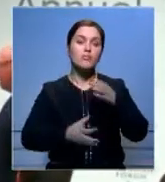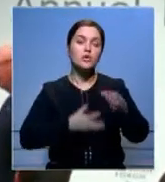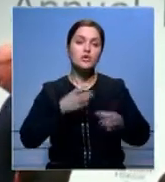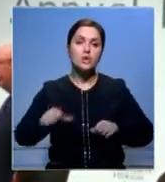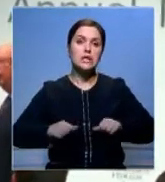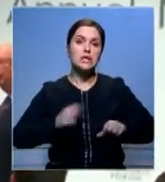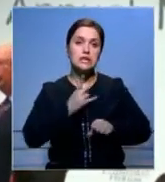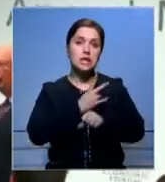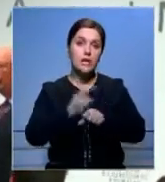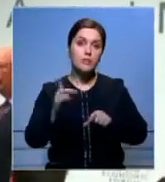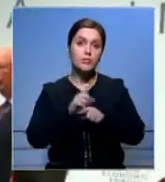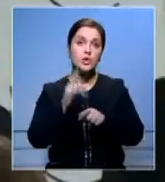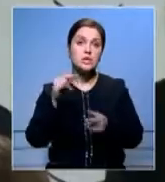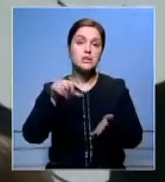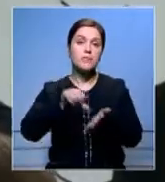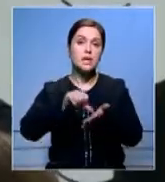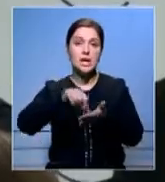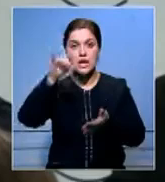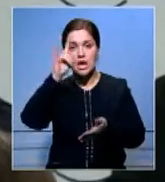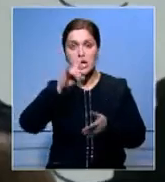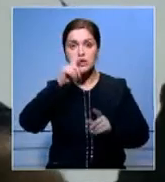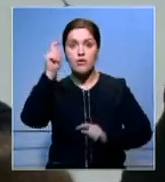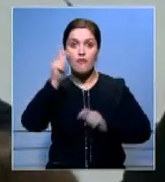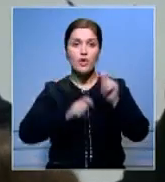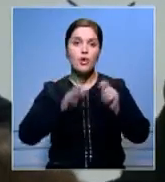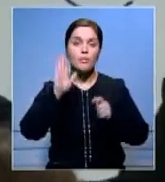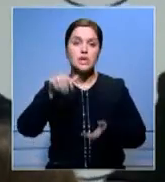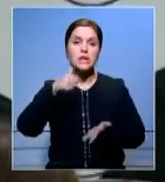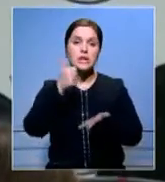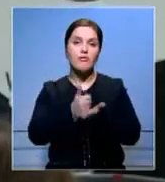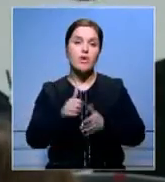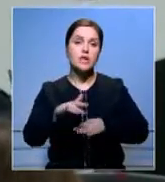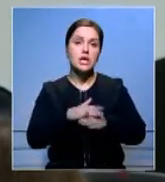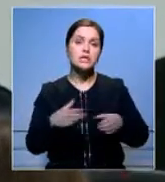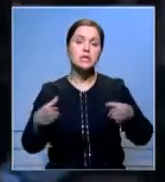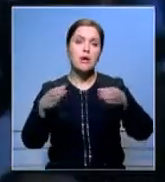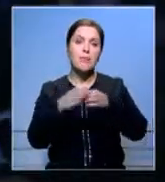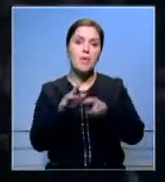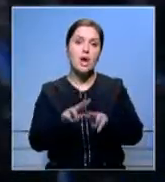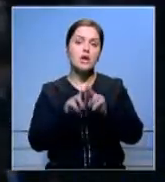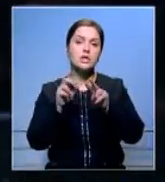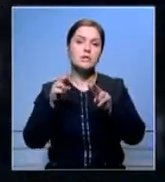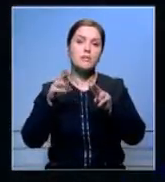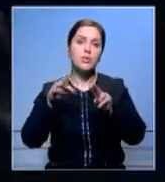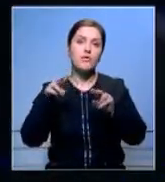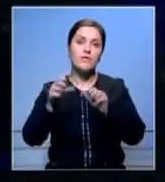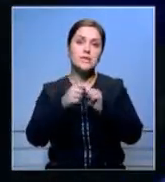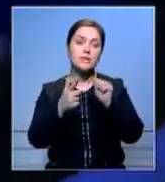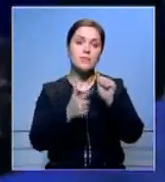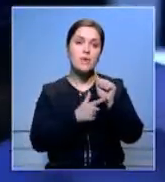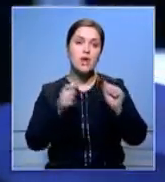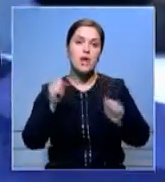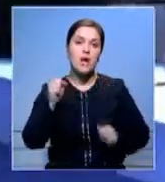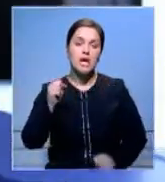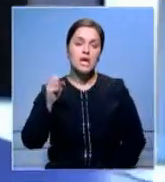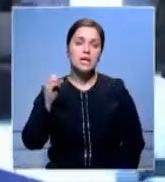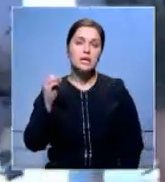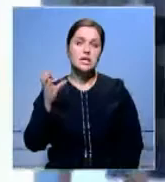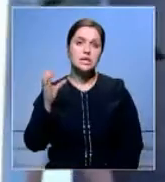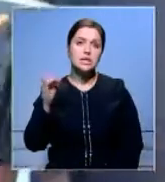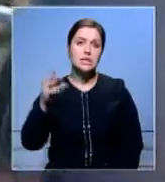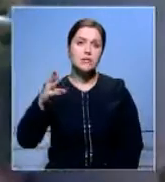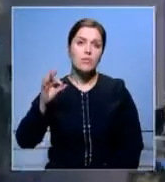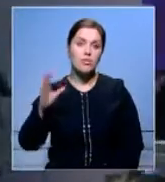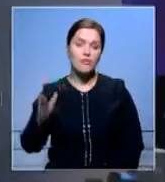международный терроризм. Одним из представителей Казахстана на форуме будет глава нацкомпании «Астана-Экспо-2017» Ахмеджан